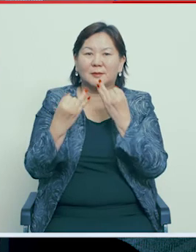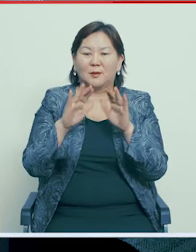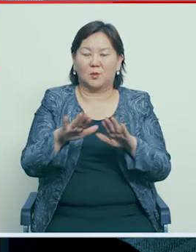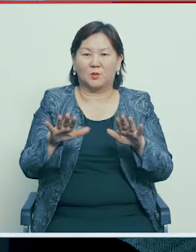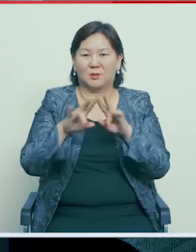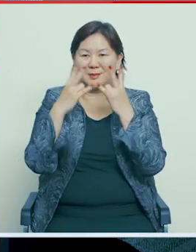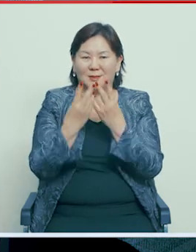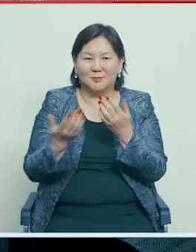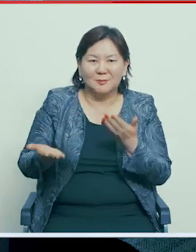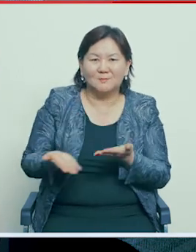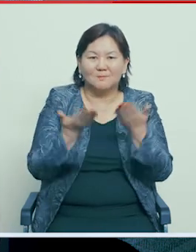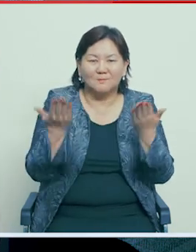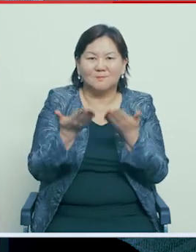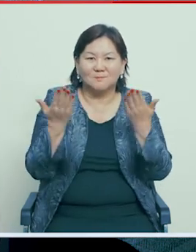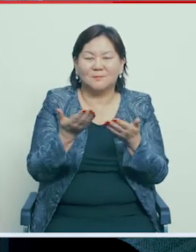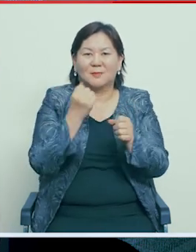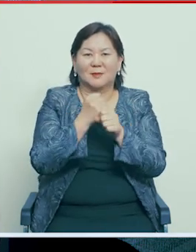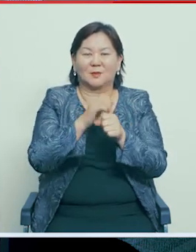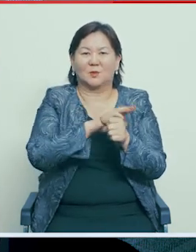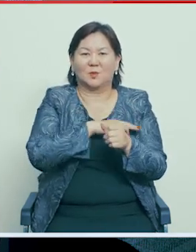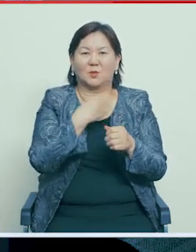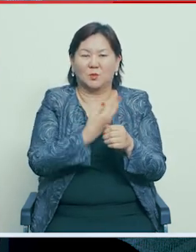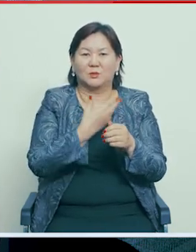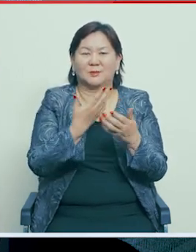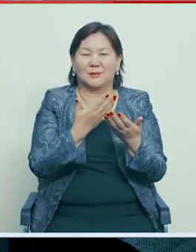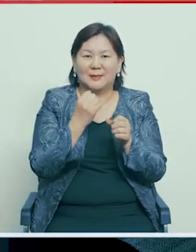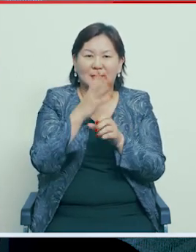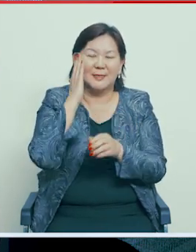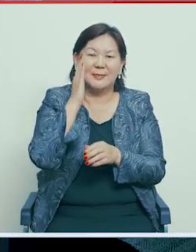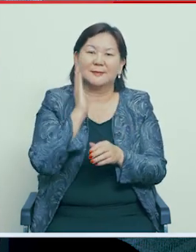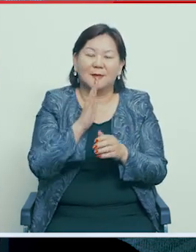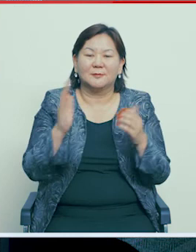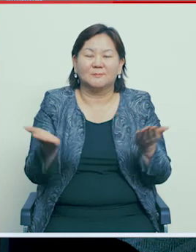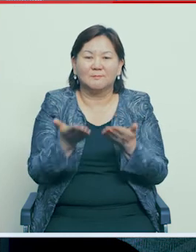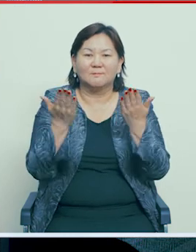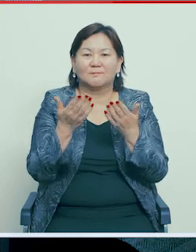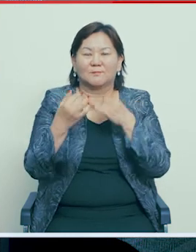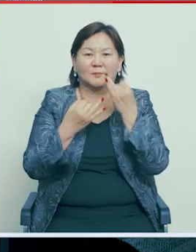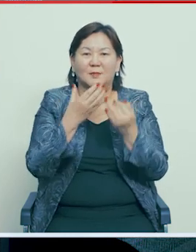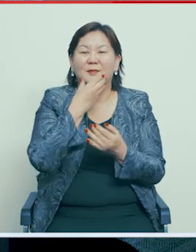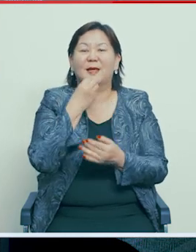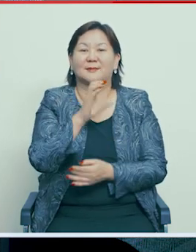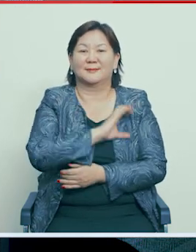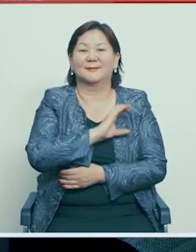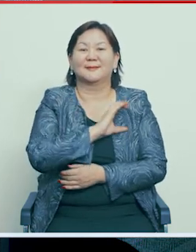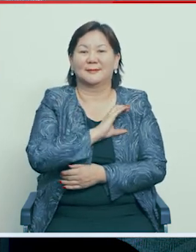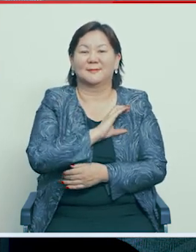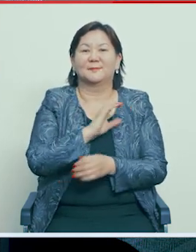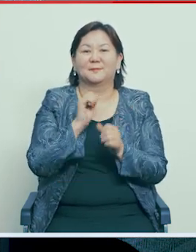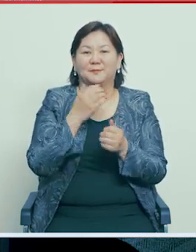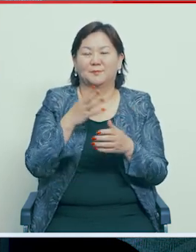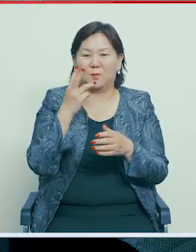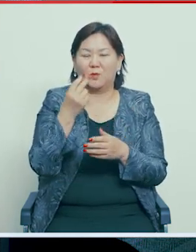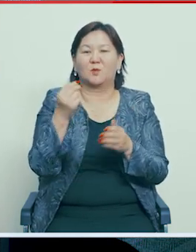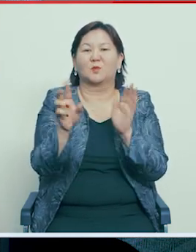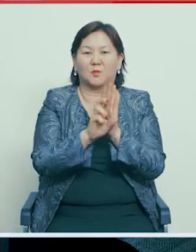хүүхдийг нийгэмшүүлэхэд зүтгээд байгаа тэр хүч гаргаад байгаа ээж аавуудын тэр бас хүчин чадлын ингээд тэр сайхан сэтгэлийн ингээд ботход үнэхээр